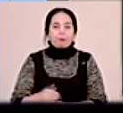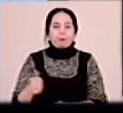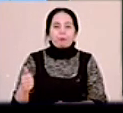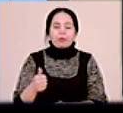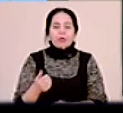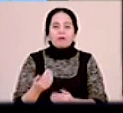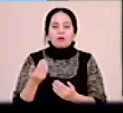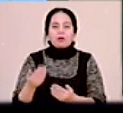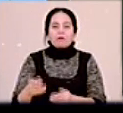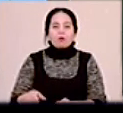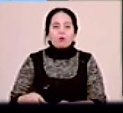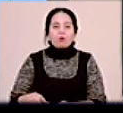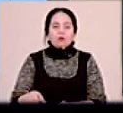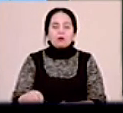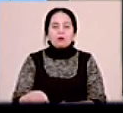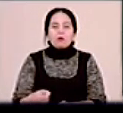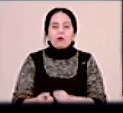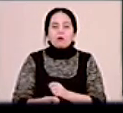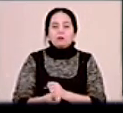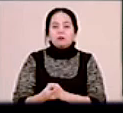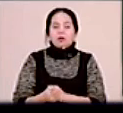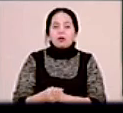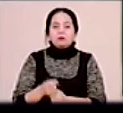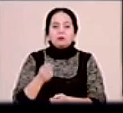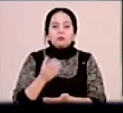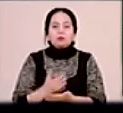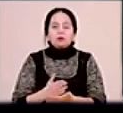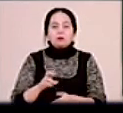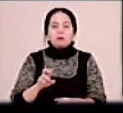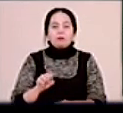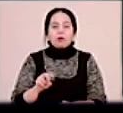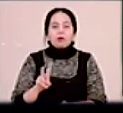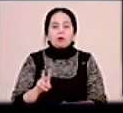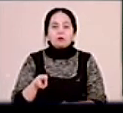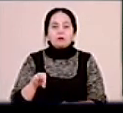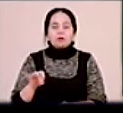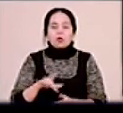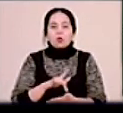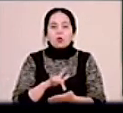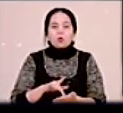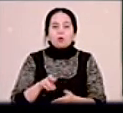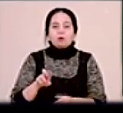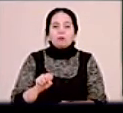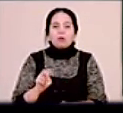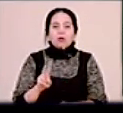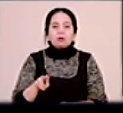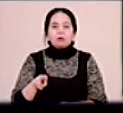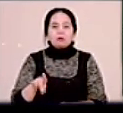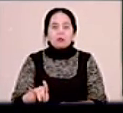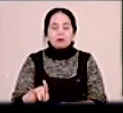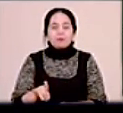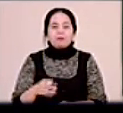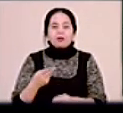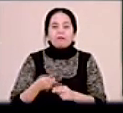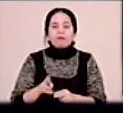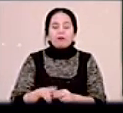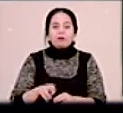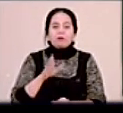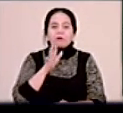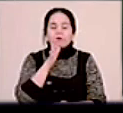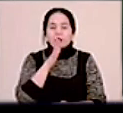Первой на его пути оказалась столица Бактрии, город Бактры. В это